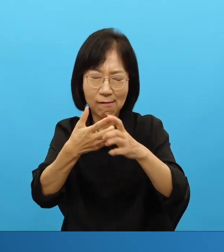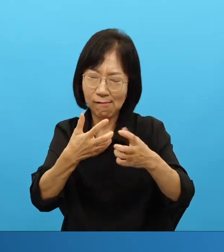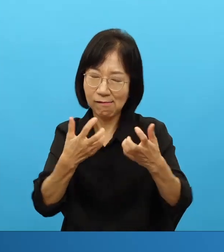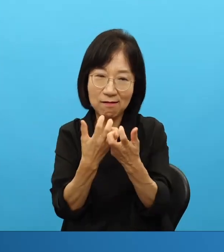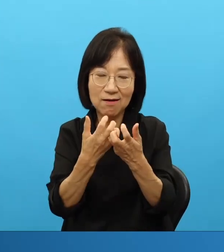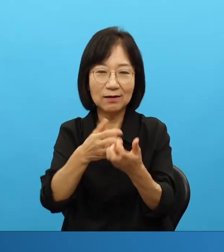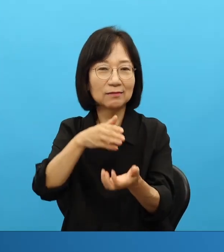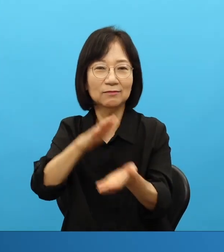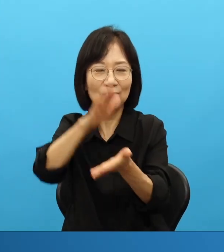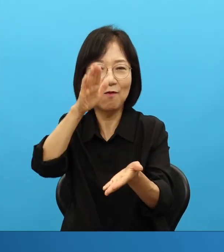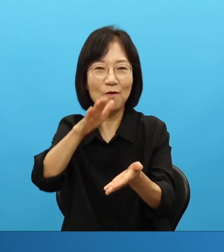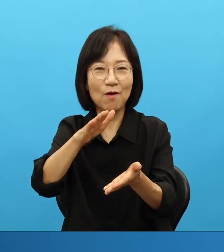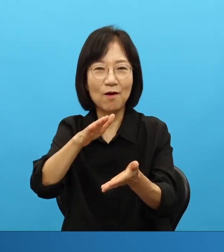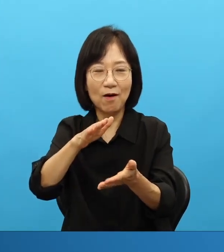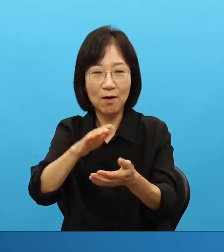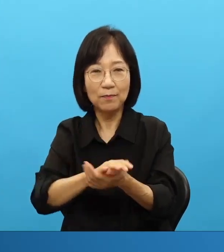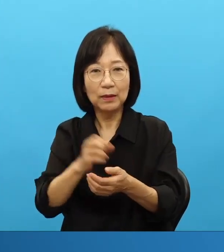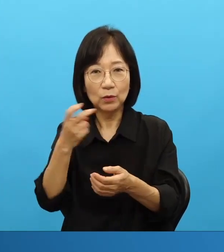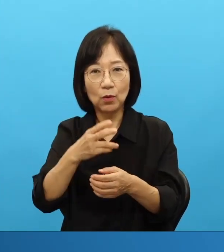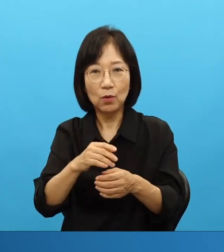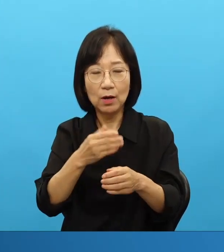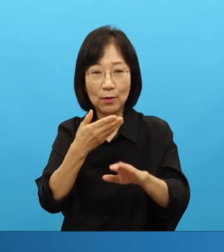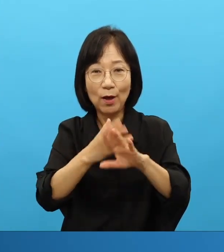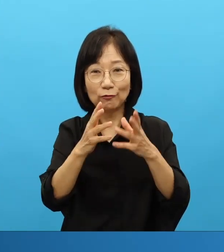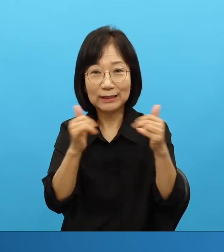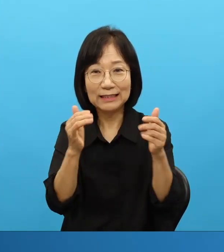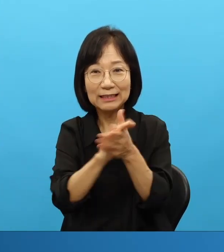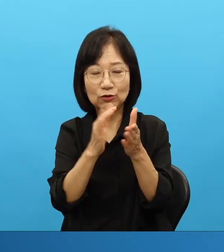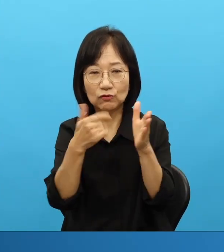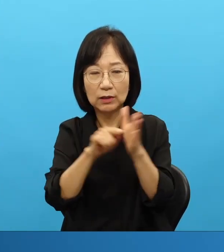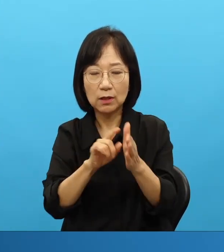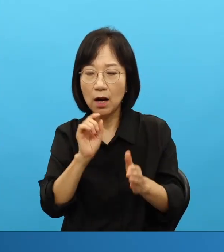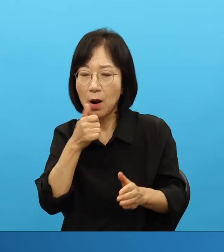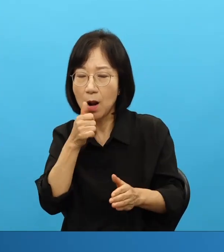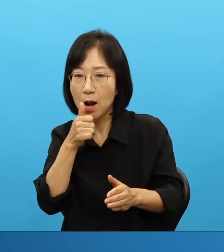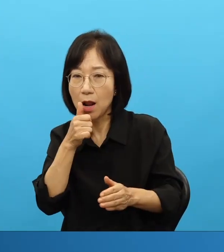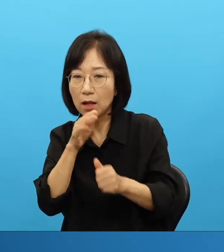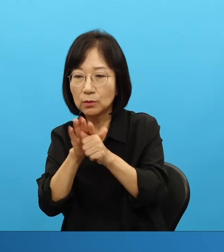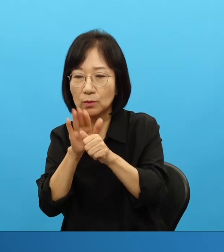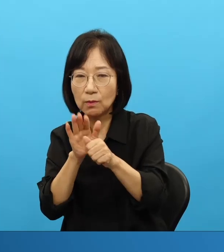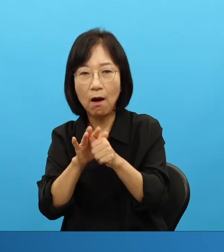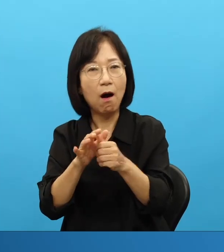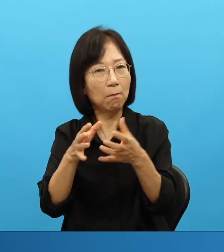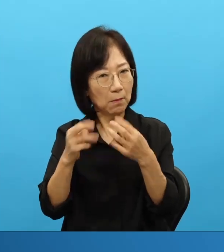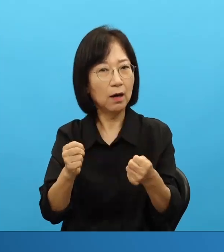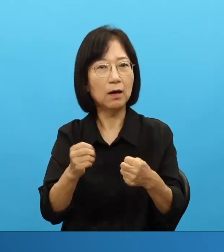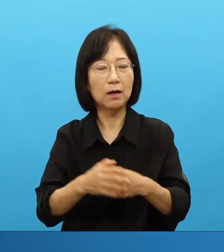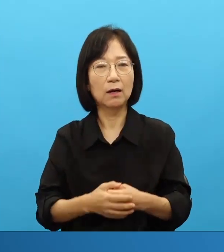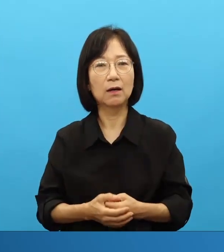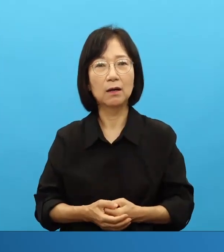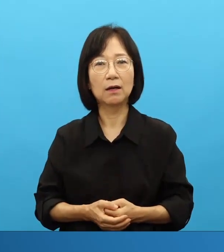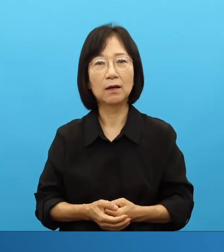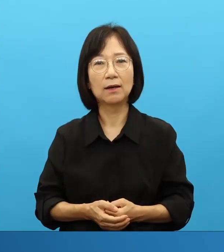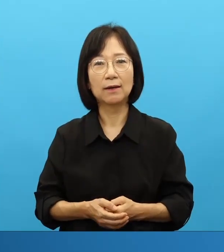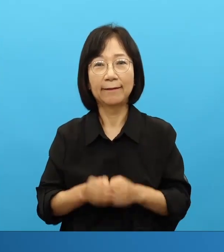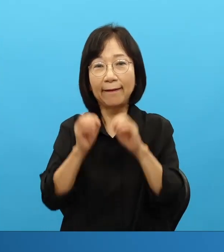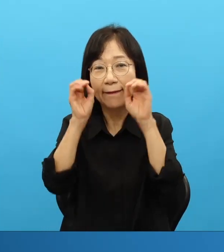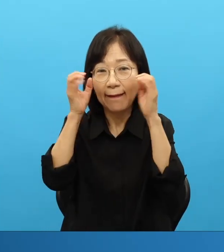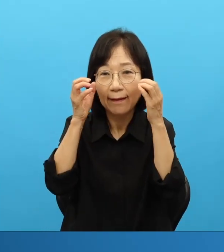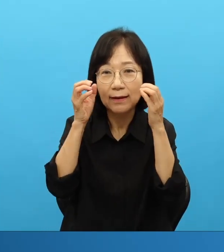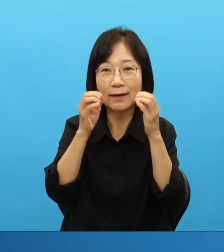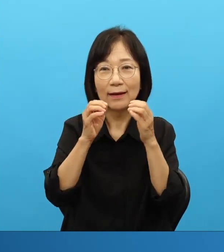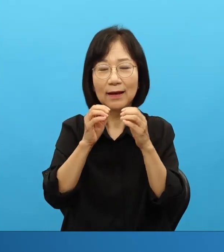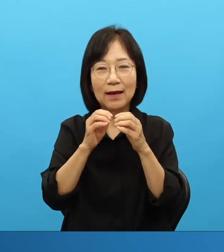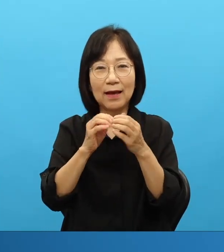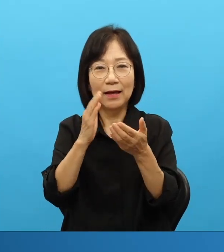찼고 같이 온 다민족 친구를 위해 현장에서 통역하는 렘넌트도 많았습니다. 태영아 유아유치